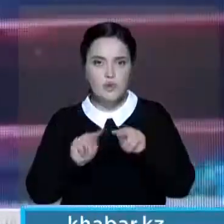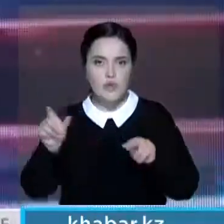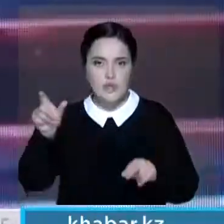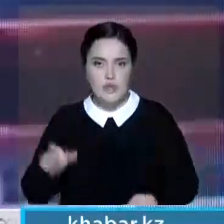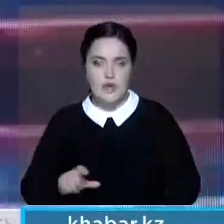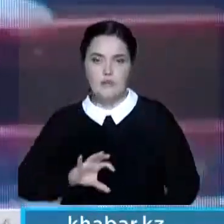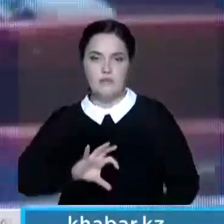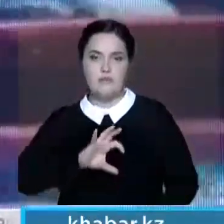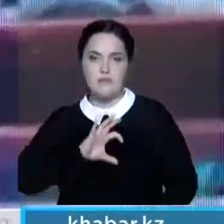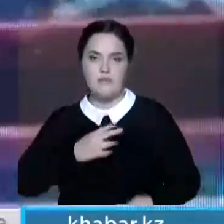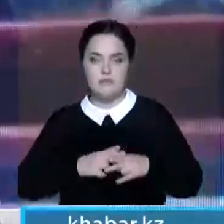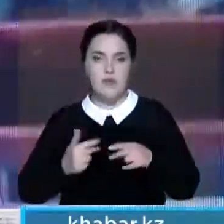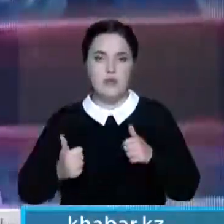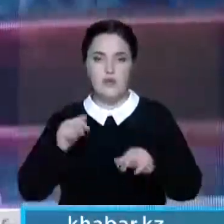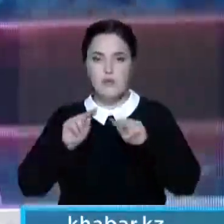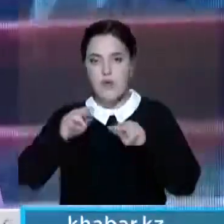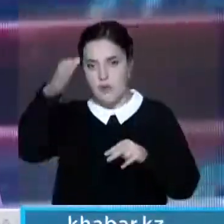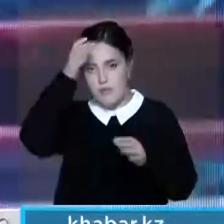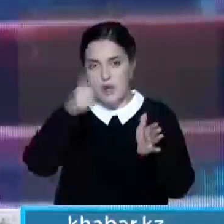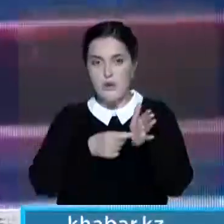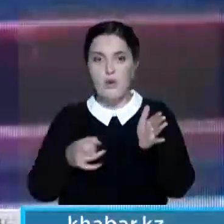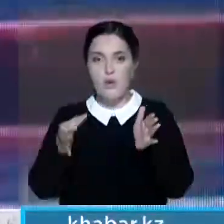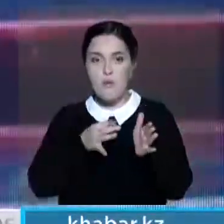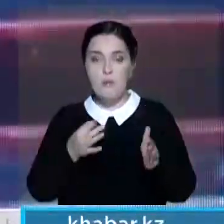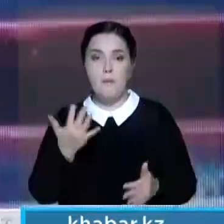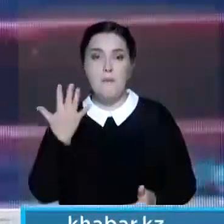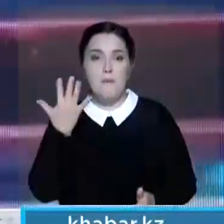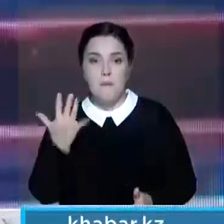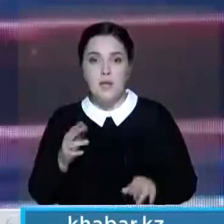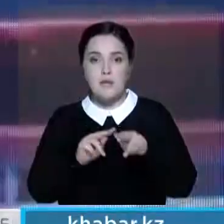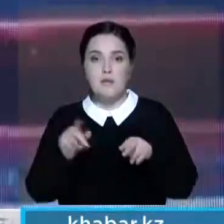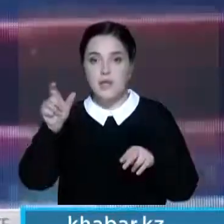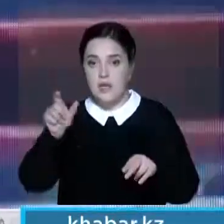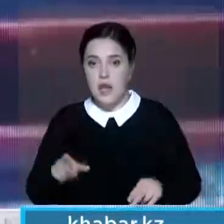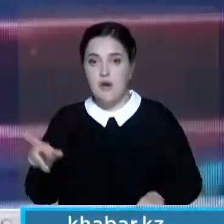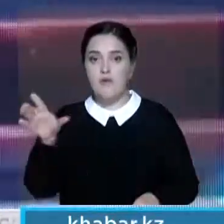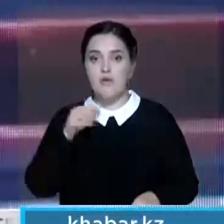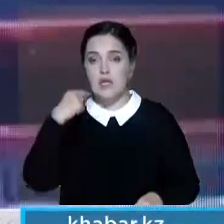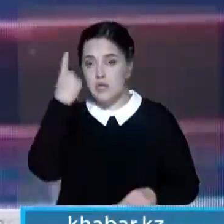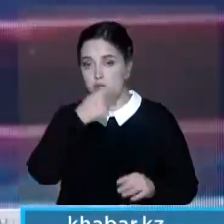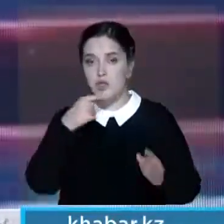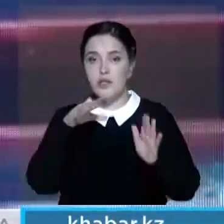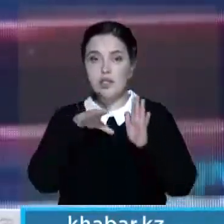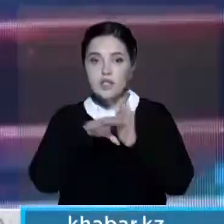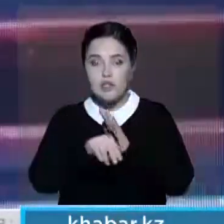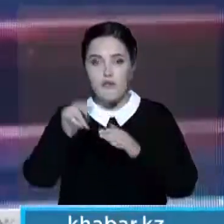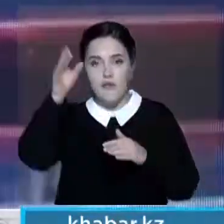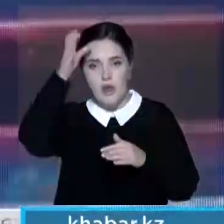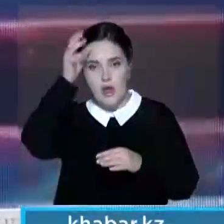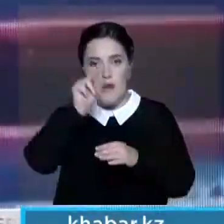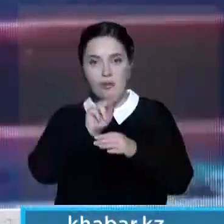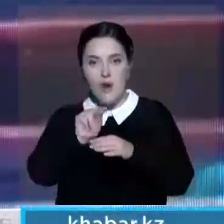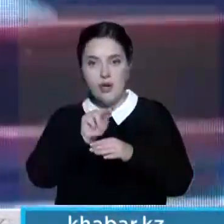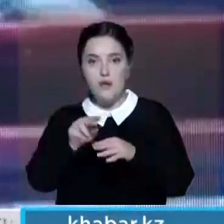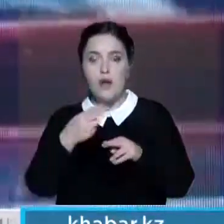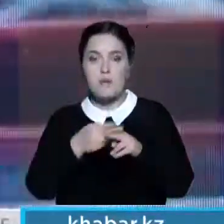Нагрудного знака «Почетный педагог образования» Карагандинской области удостоились 5 лучших преподавателей. Все они внесли личный вклад в